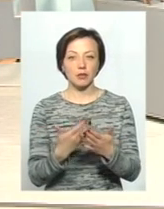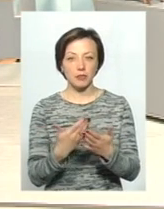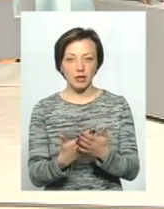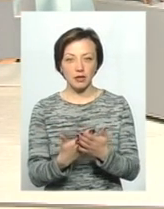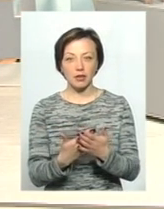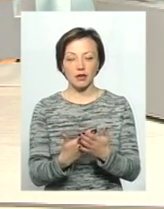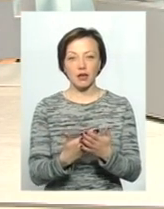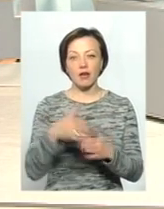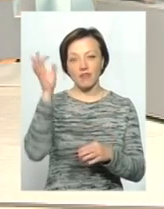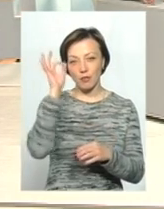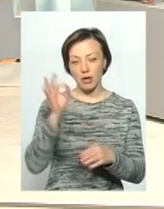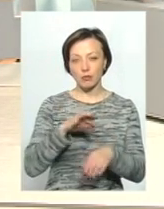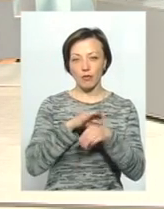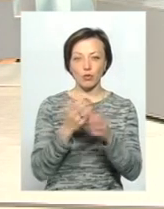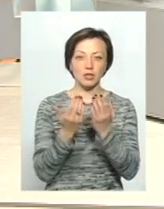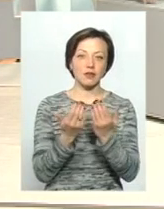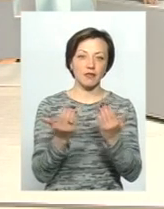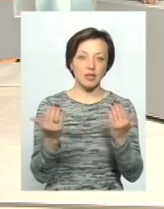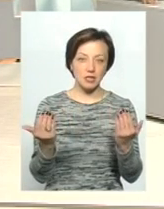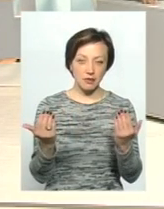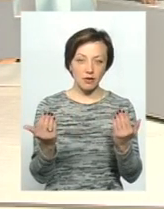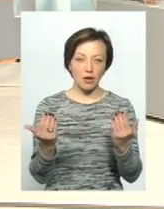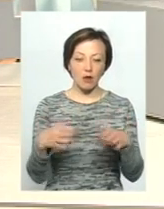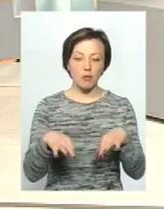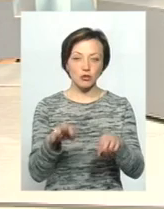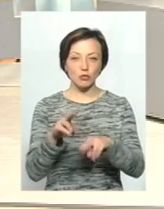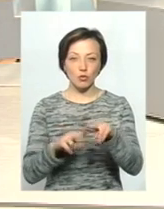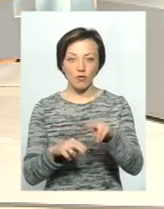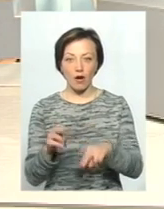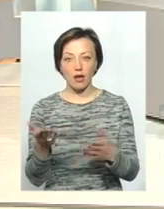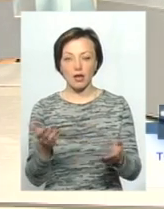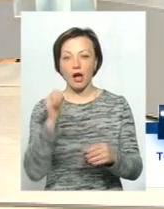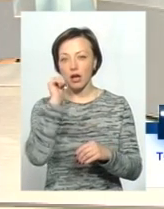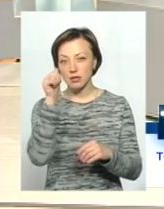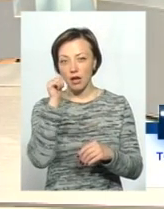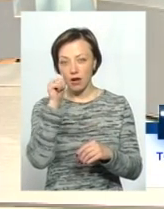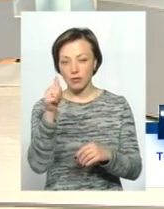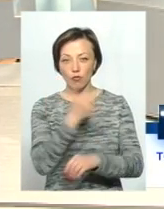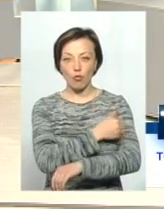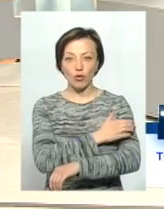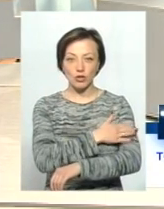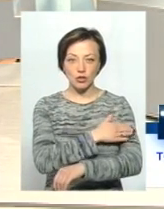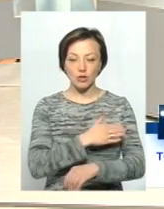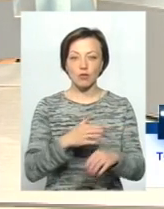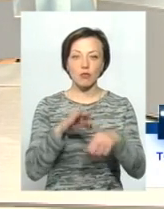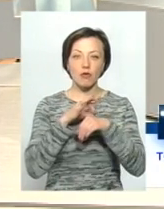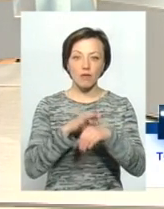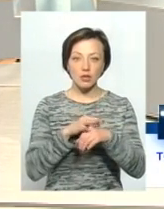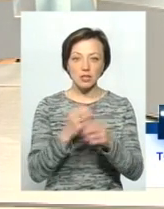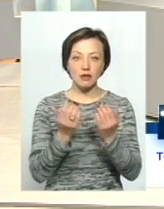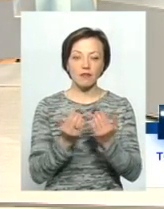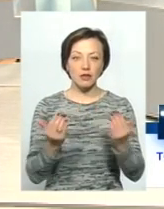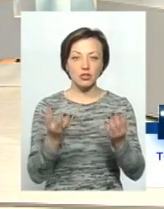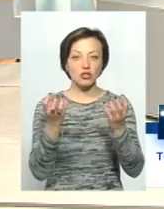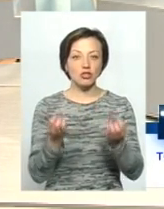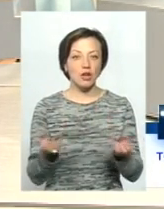в Кельні проводиться виставка машинобудування, а завтра в Польщі, в Лодзі проводиться виставка